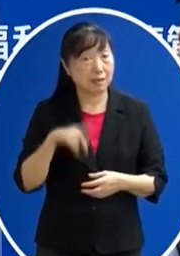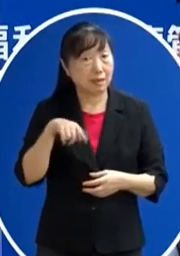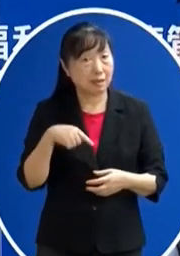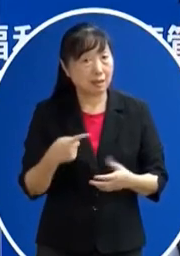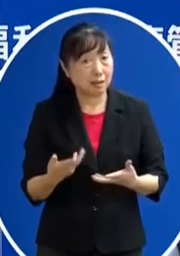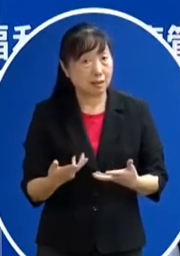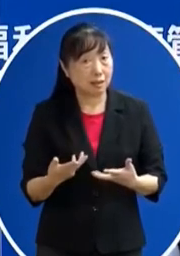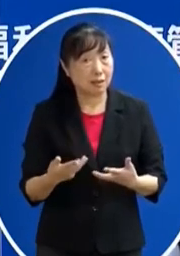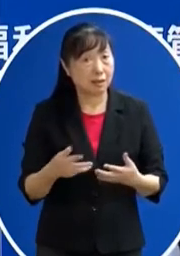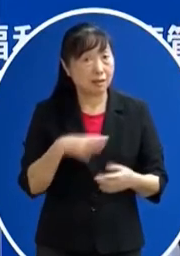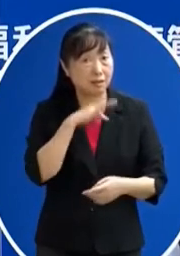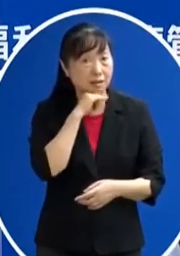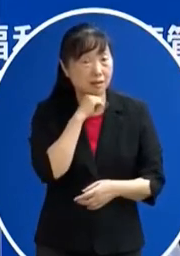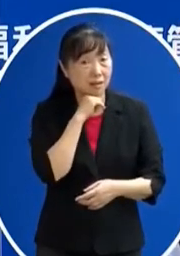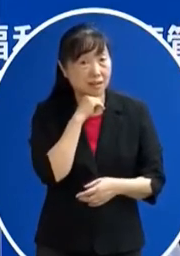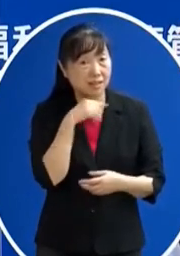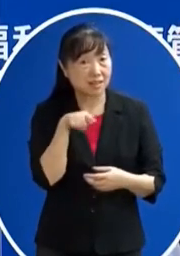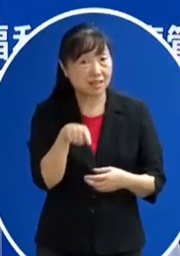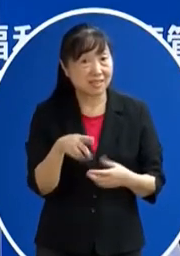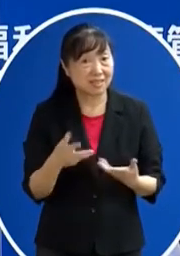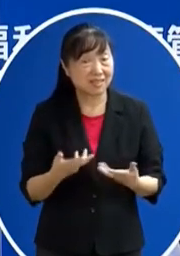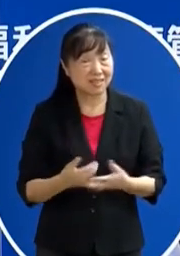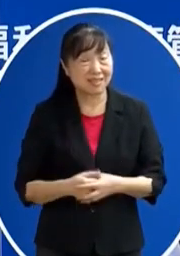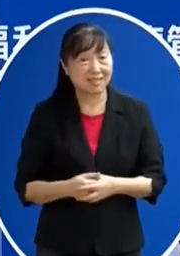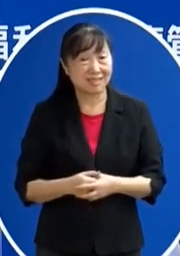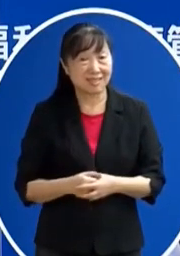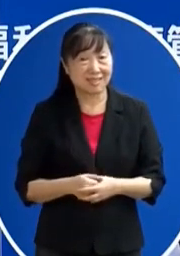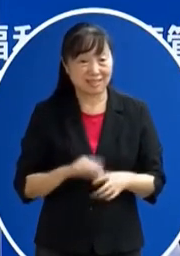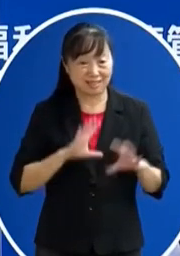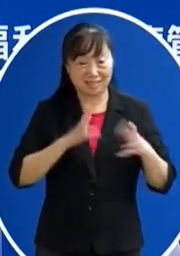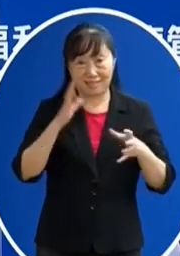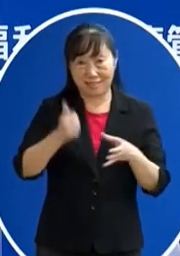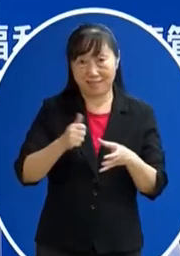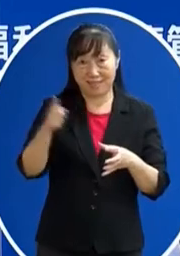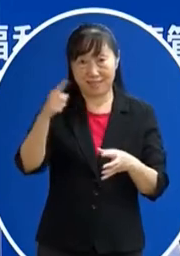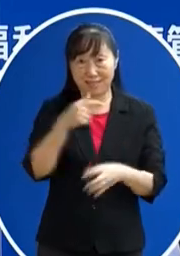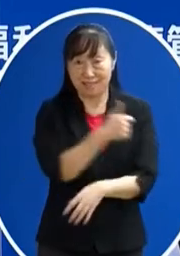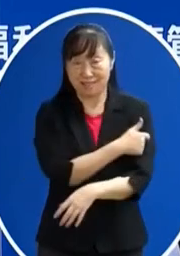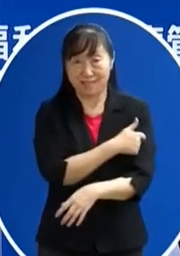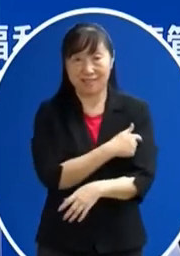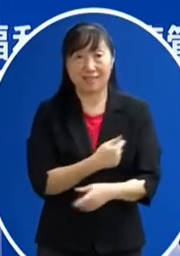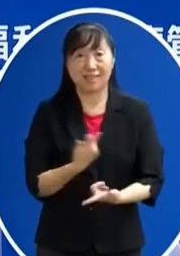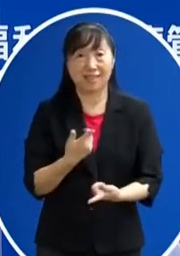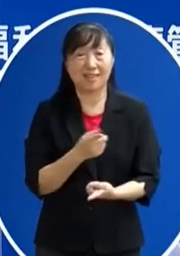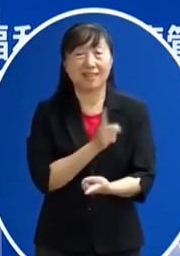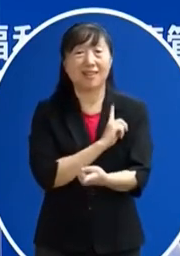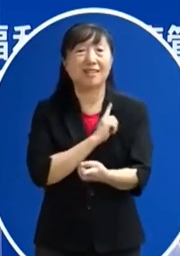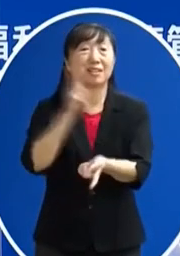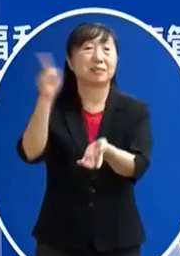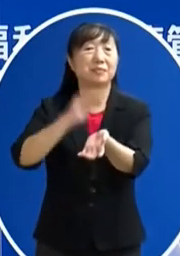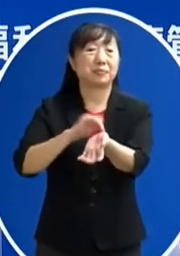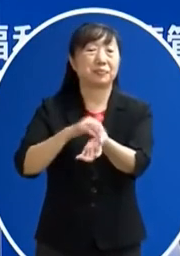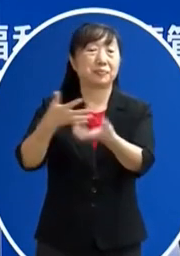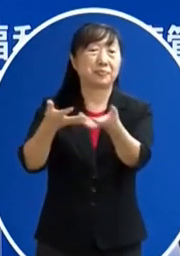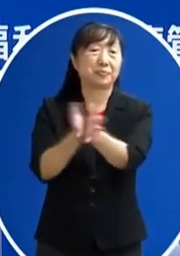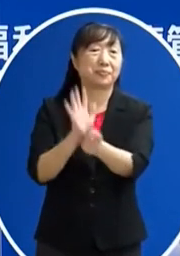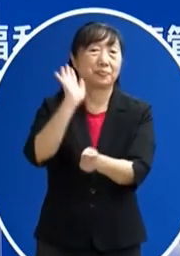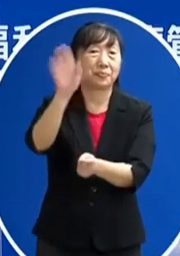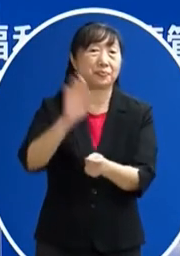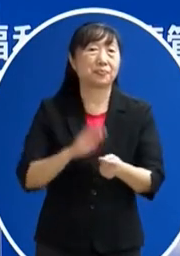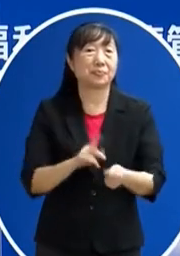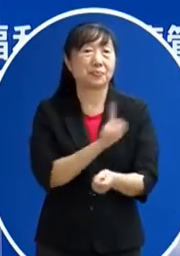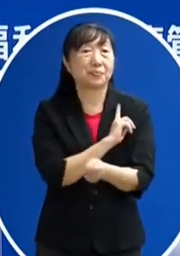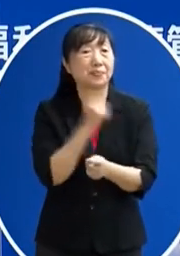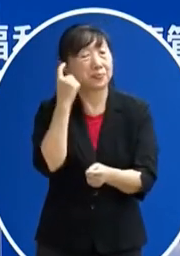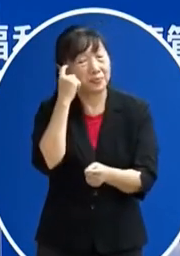这个我想这个年龄大概，好，我想还是要哈，总统他要施打，当然有他的一个医疗团队的一个考量，好，